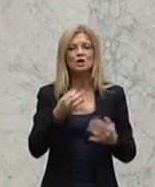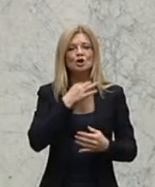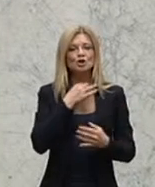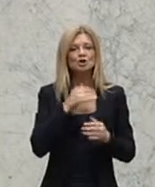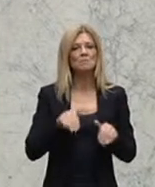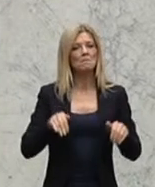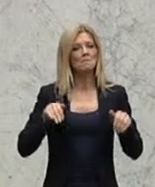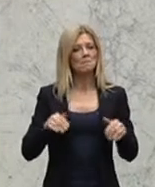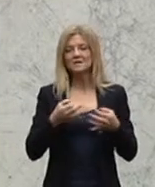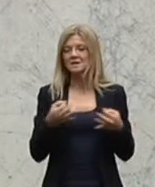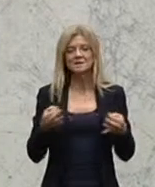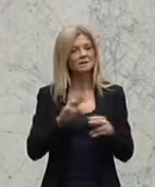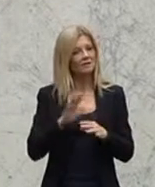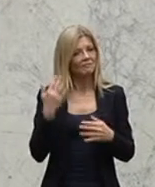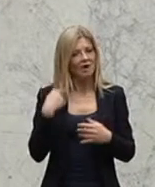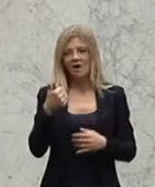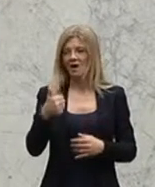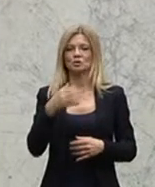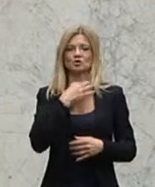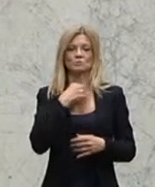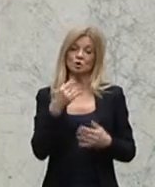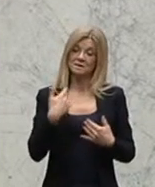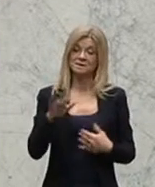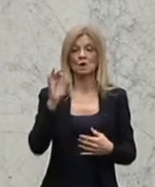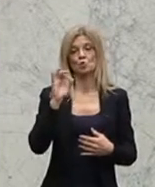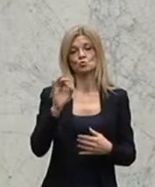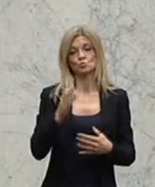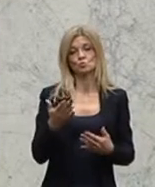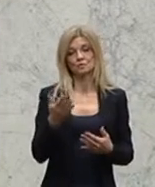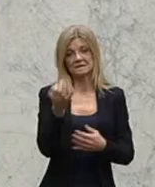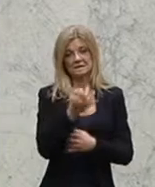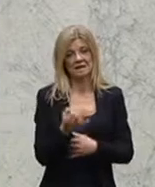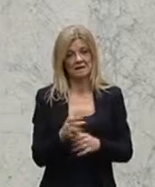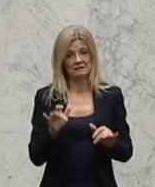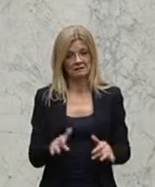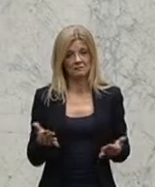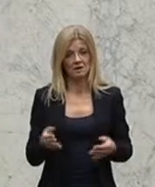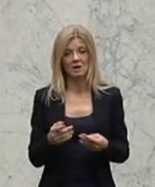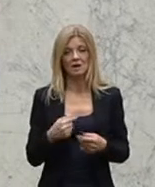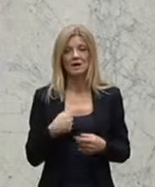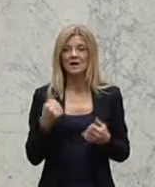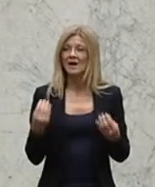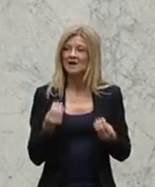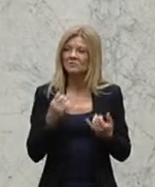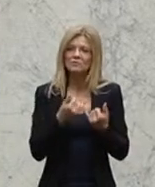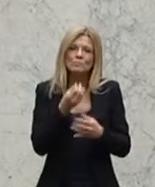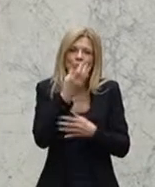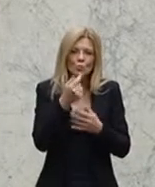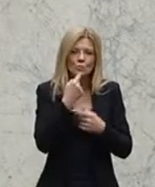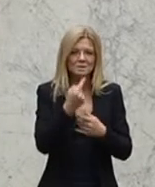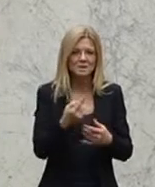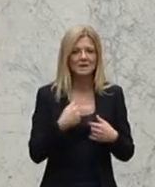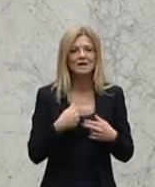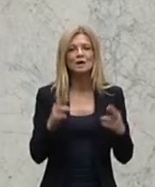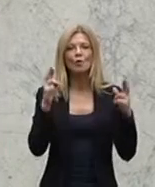sehr gutes Zeichen und, meine Damen und Herren, etwas blumig ausgedrückt, ich hoffe, dass der Geist des